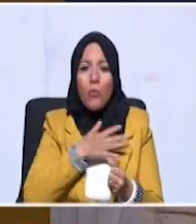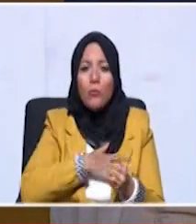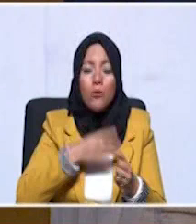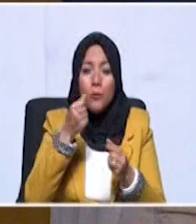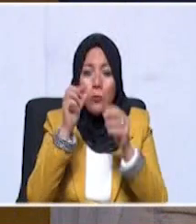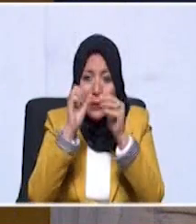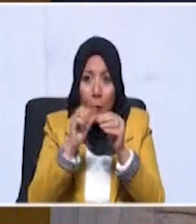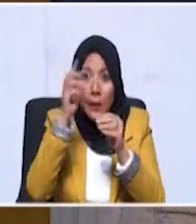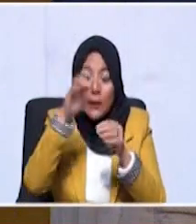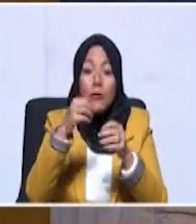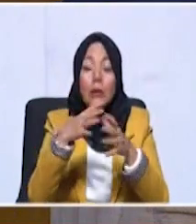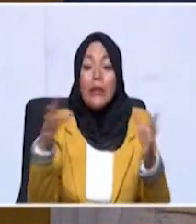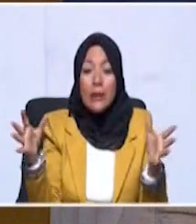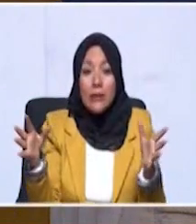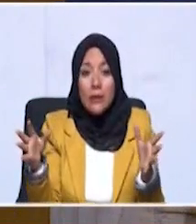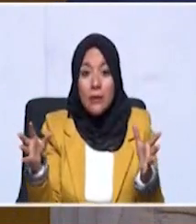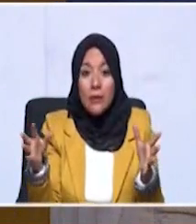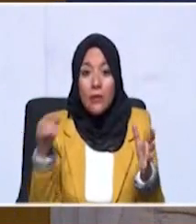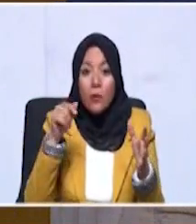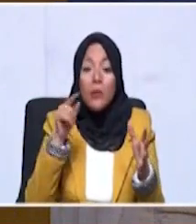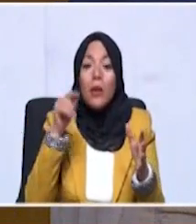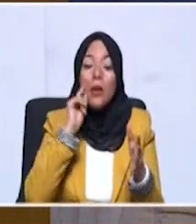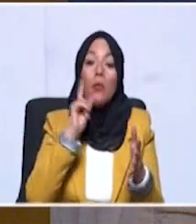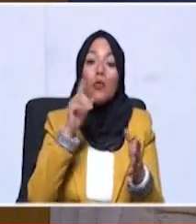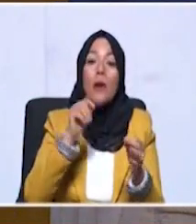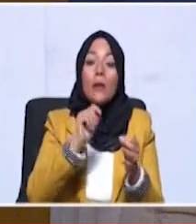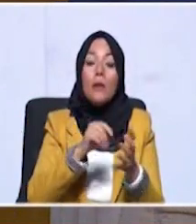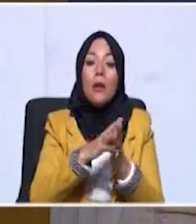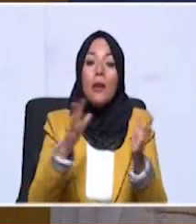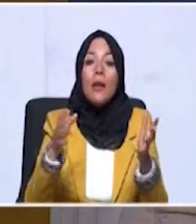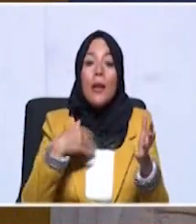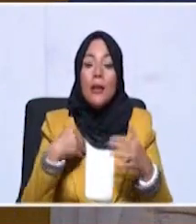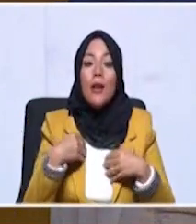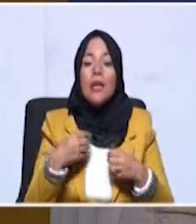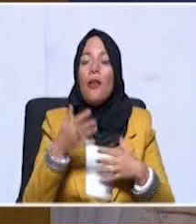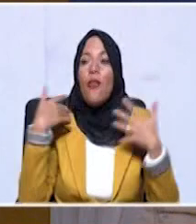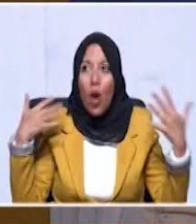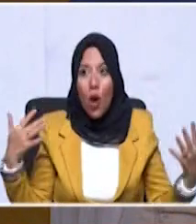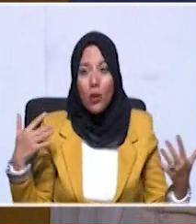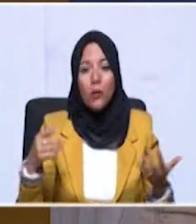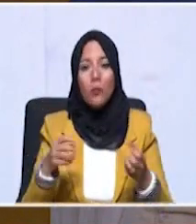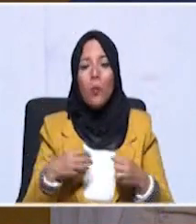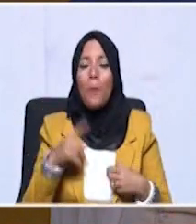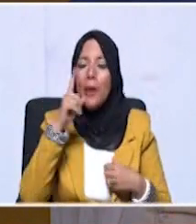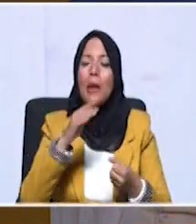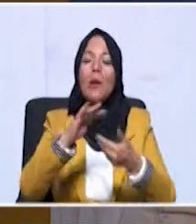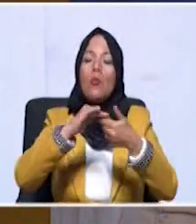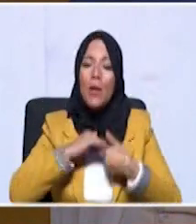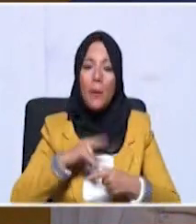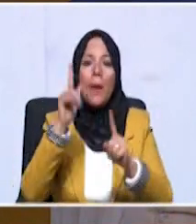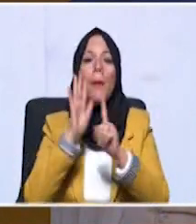رزقي، واجعلني عندك في أم الكتاب سعيدا